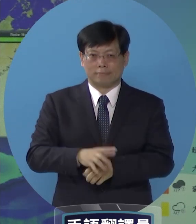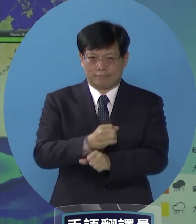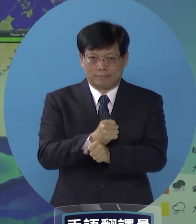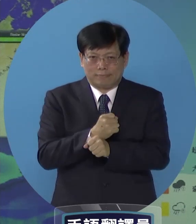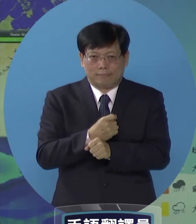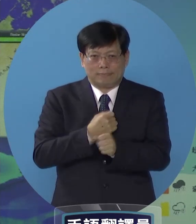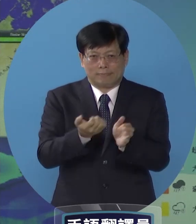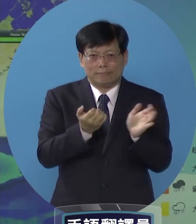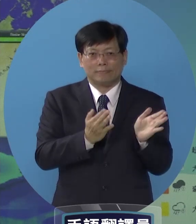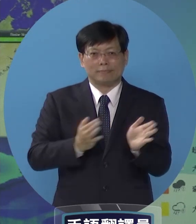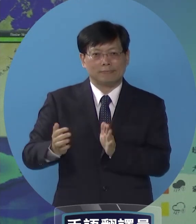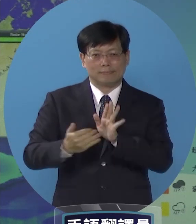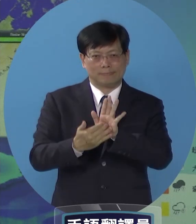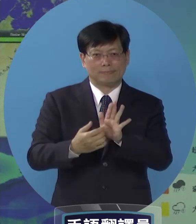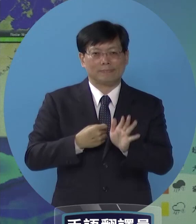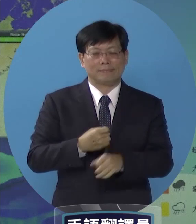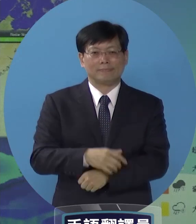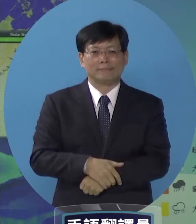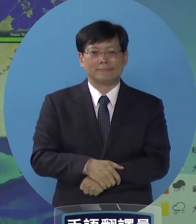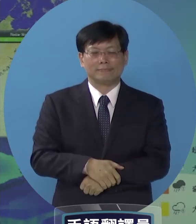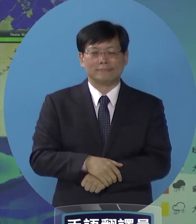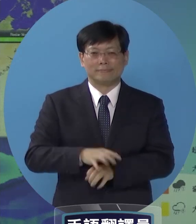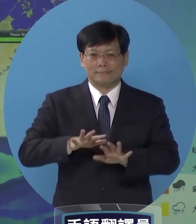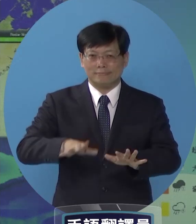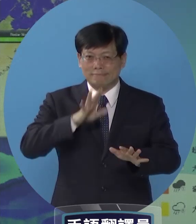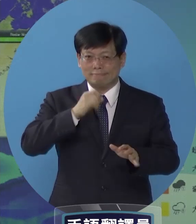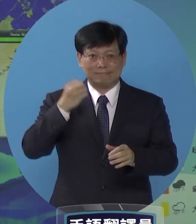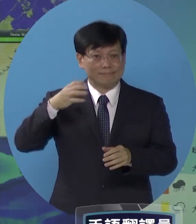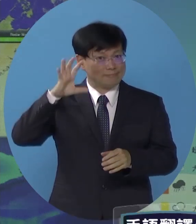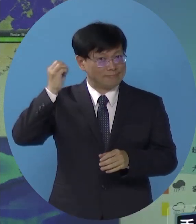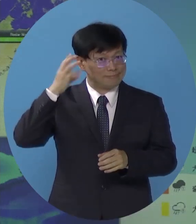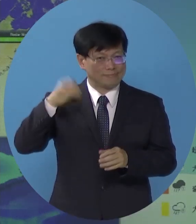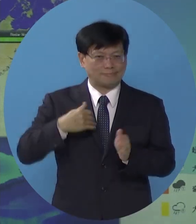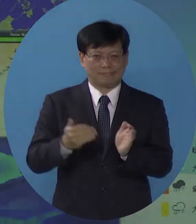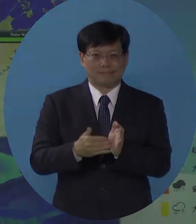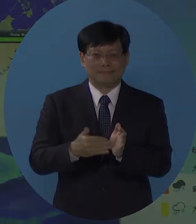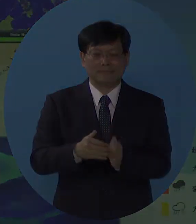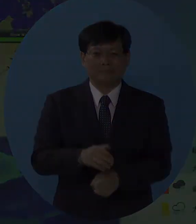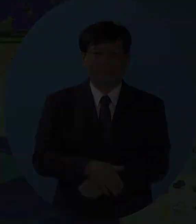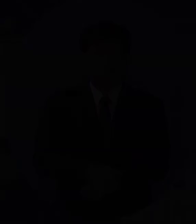大家及早做好防台准备。以上就是这一节最新的台风动态说明。